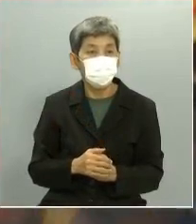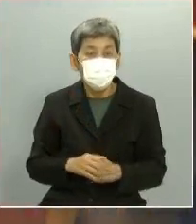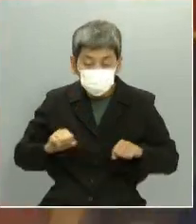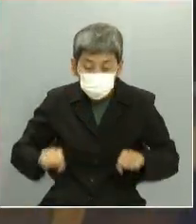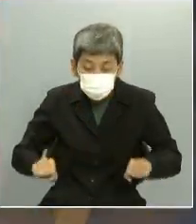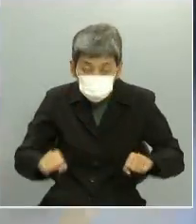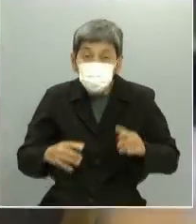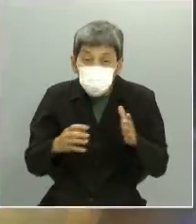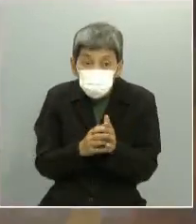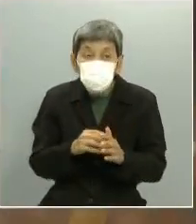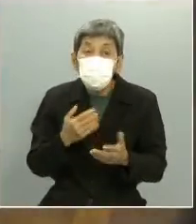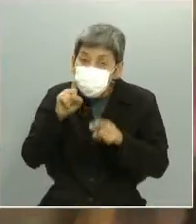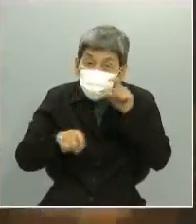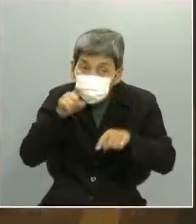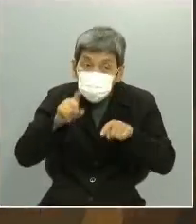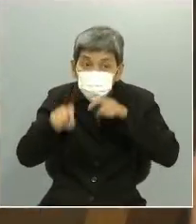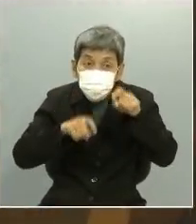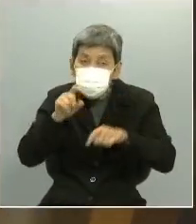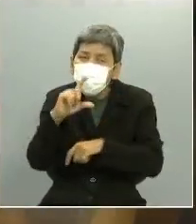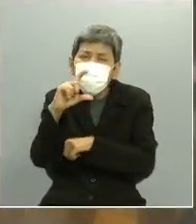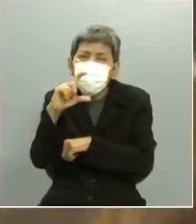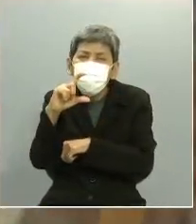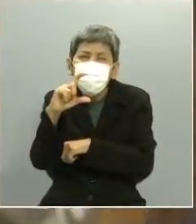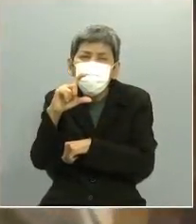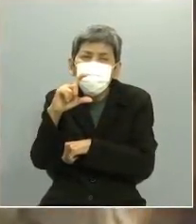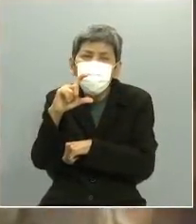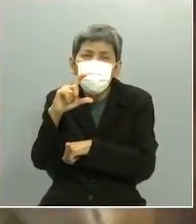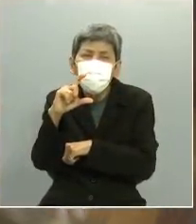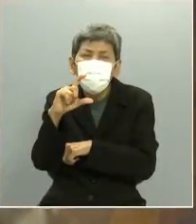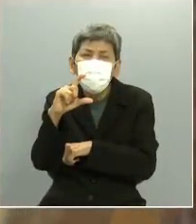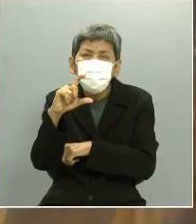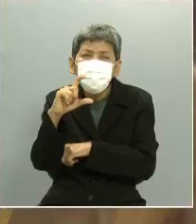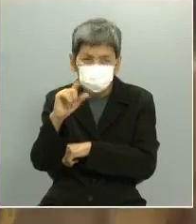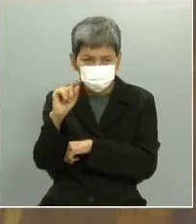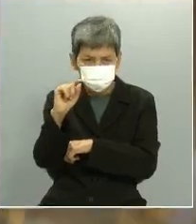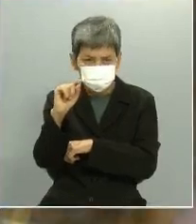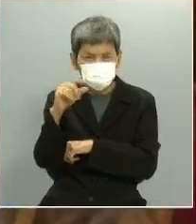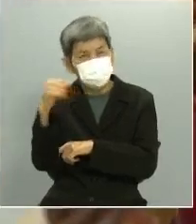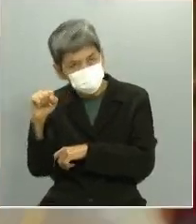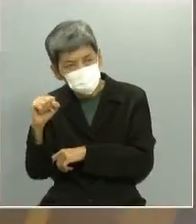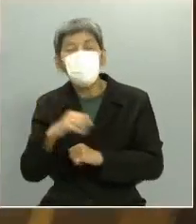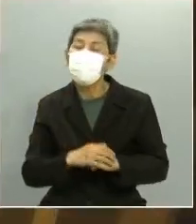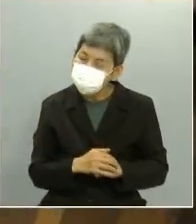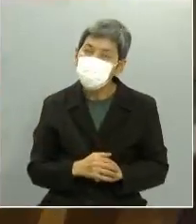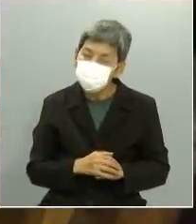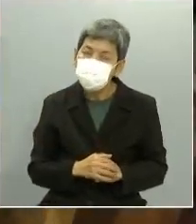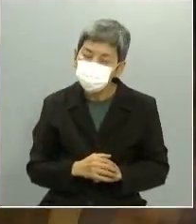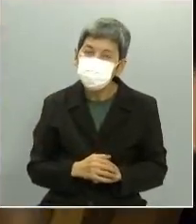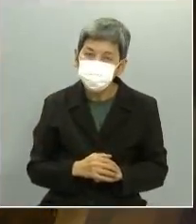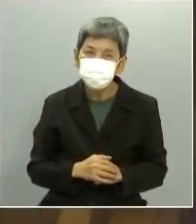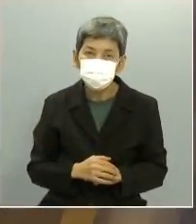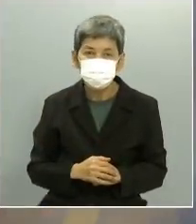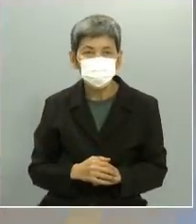ม มีปลาหมึกด้วยนะ ครับผม ปลาหมึกตัวจิ๋วเนี่ย มีตัว20กับตัวละ10 แล้วมันควรจะมายุ่งกันแต่ควรจะ